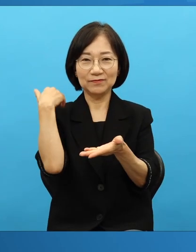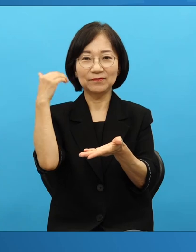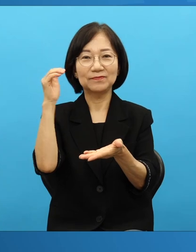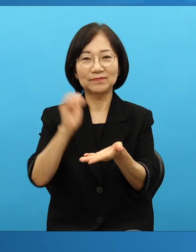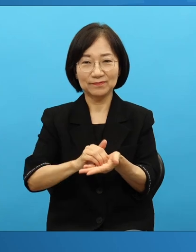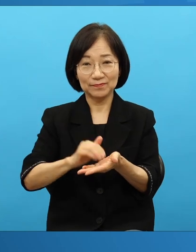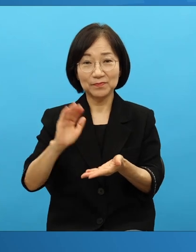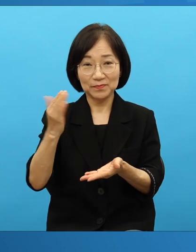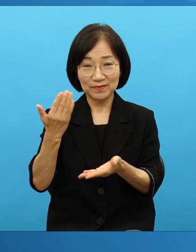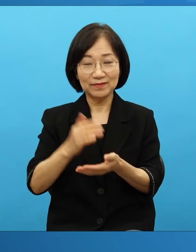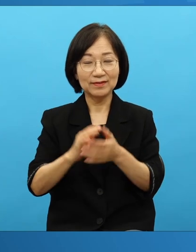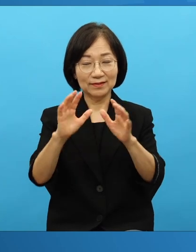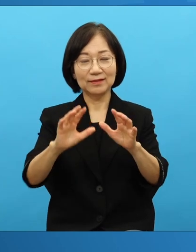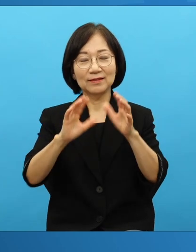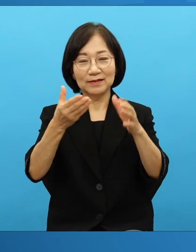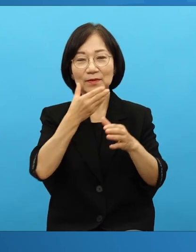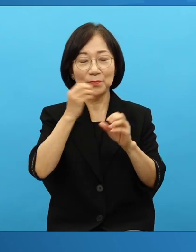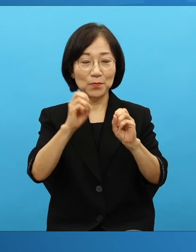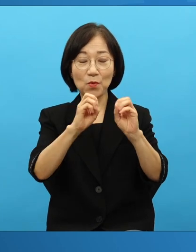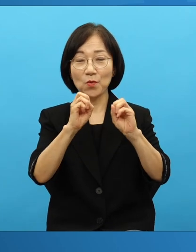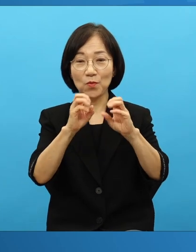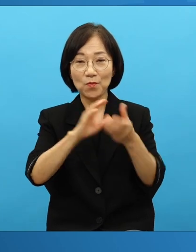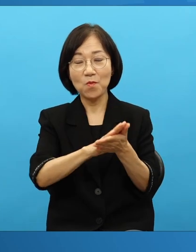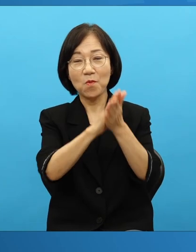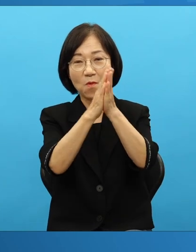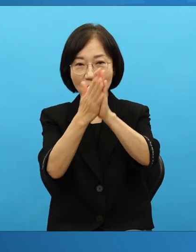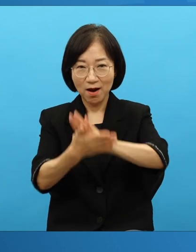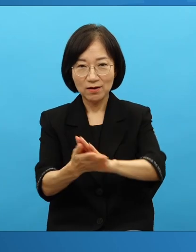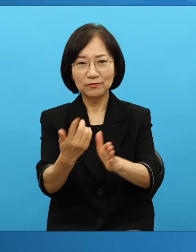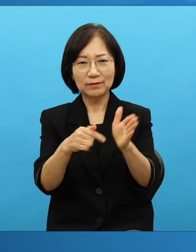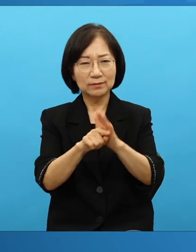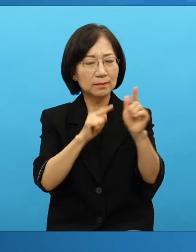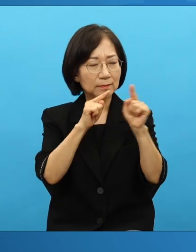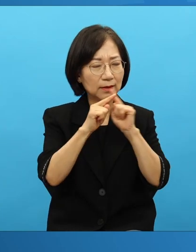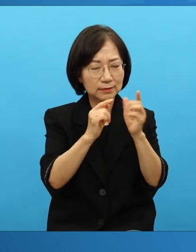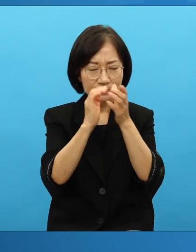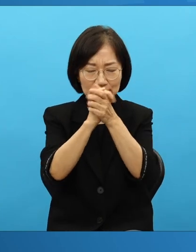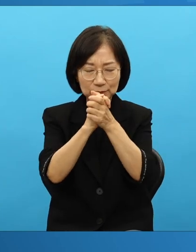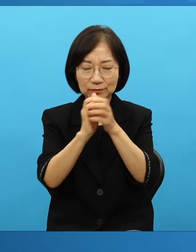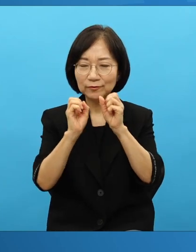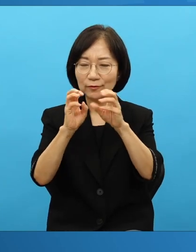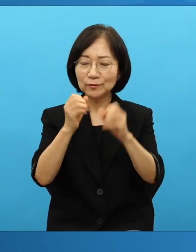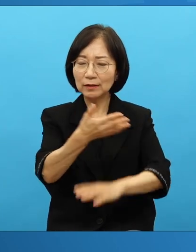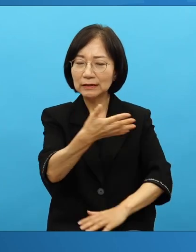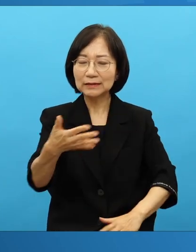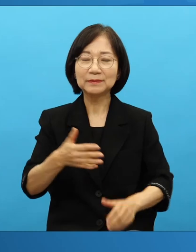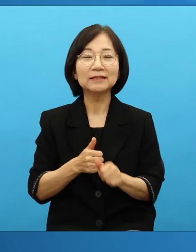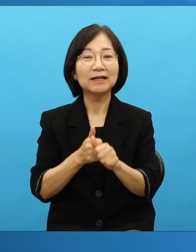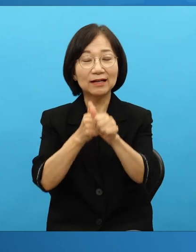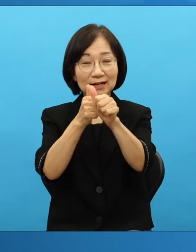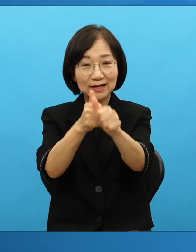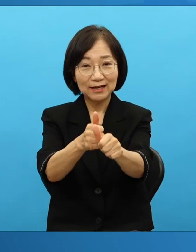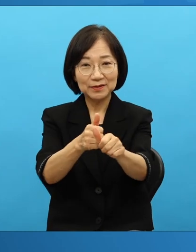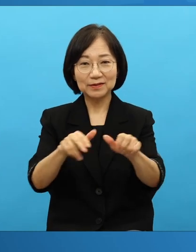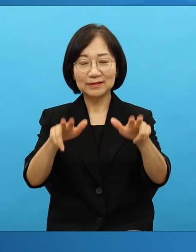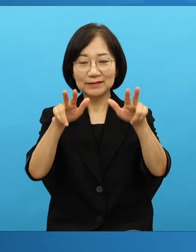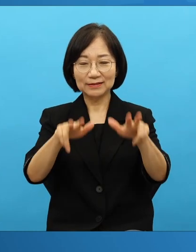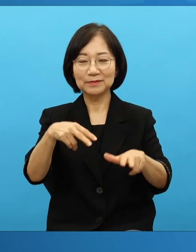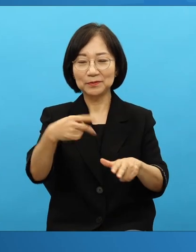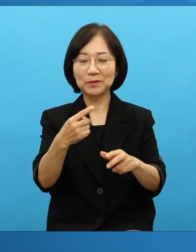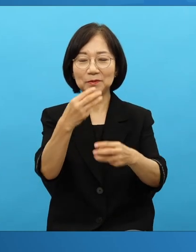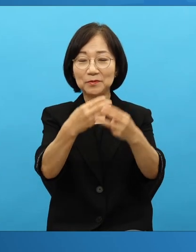세계 복음화의 대열에서 말씀, 기도, 전도의 흐름을 타며 지금도